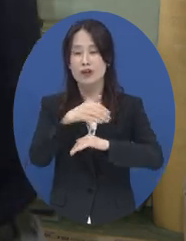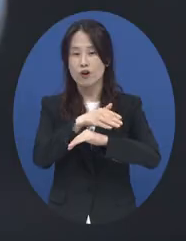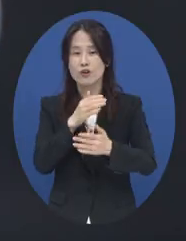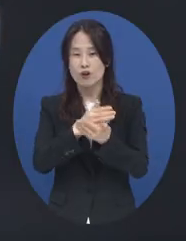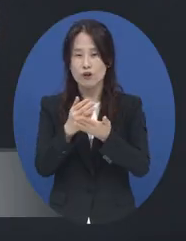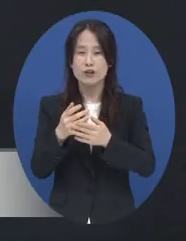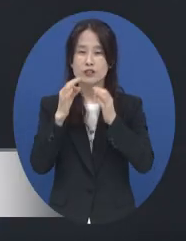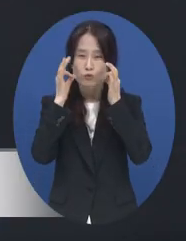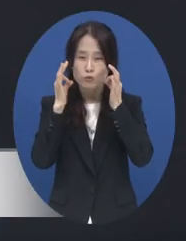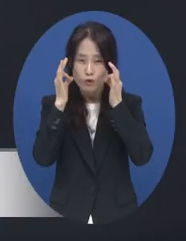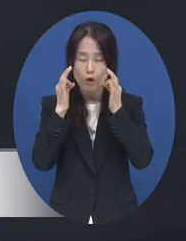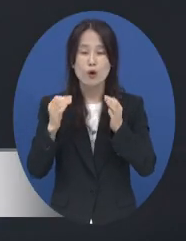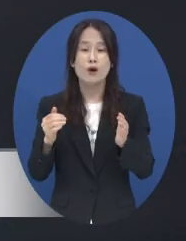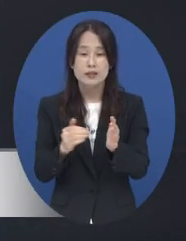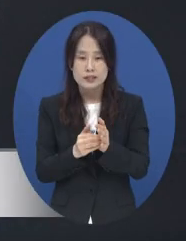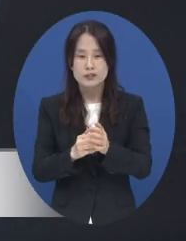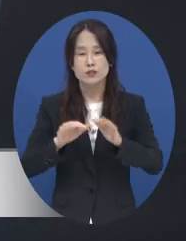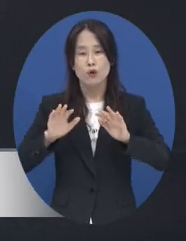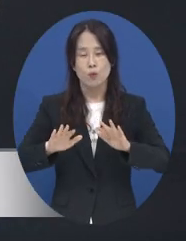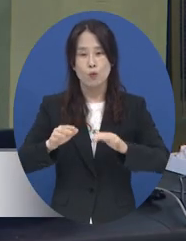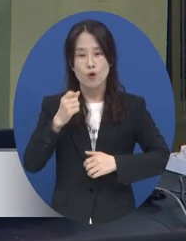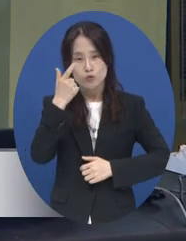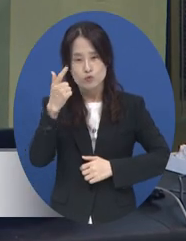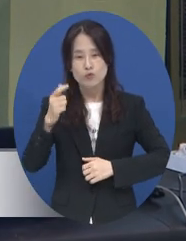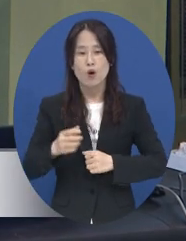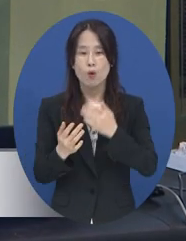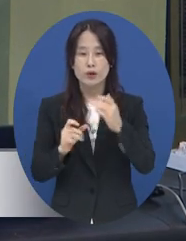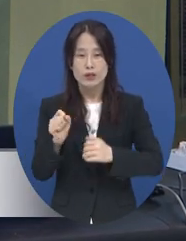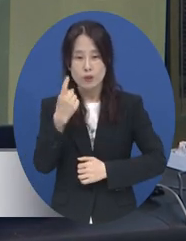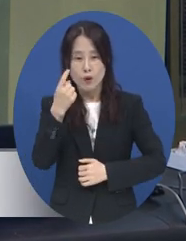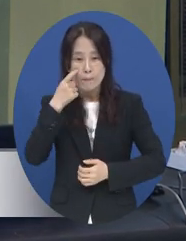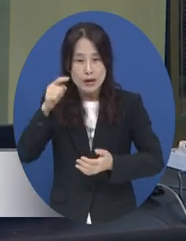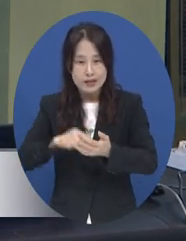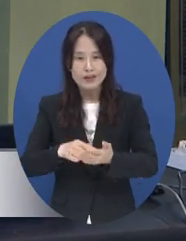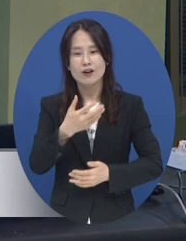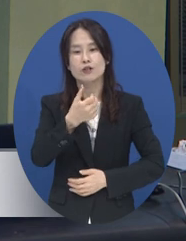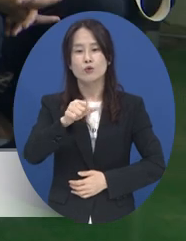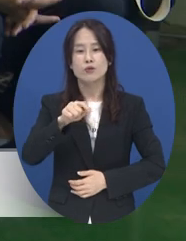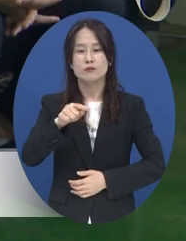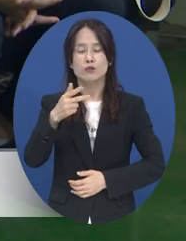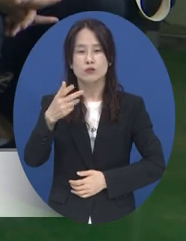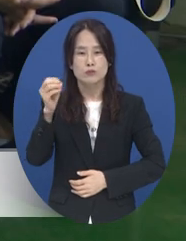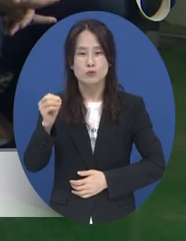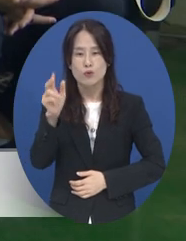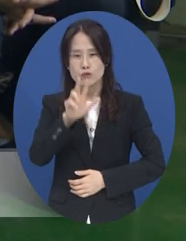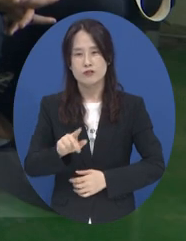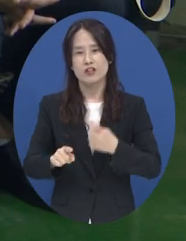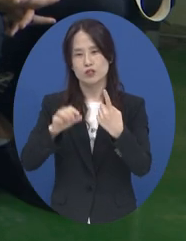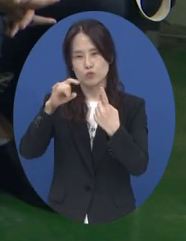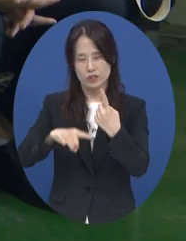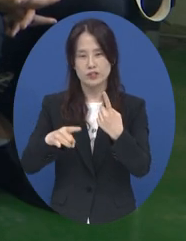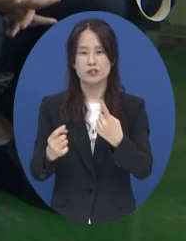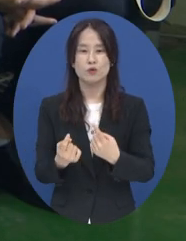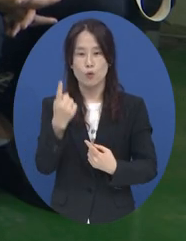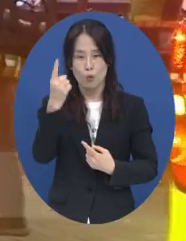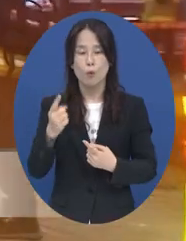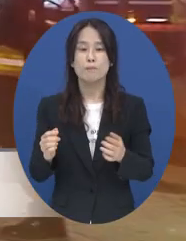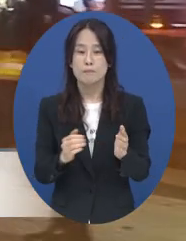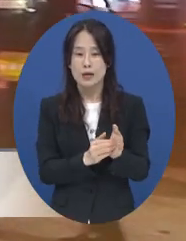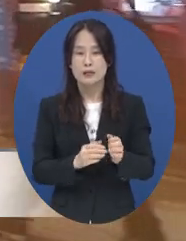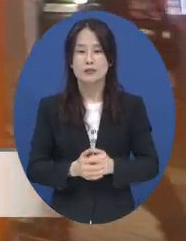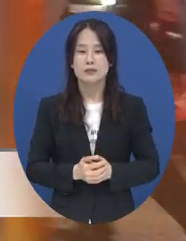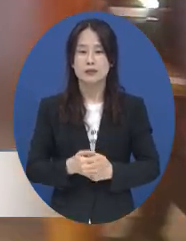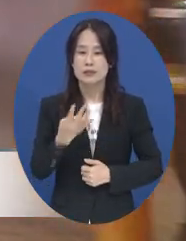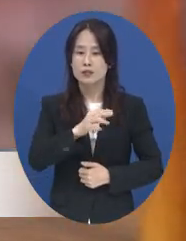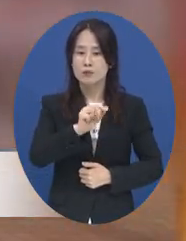이루어졌습니다. 이런 노력이 뒷받침돼 경기도의 올 상반기 화재 원인 규명률이 전국에서 가장 높은 것으로 나타났습니다.